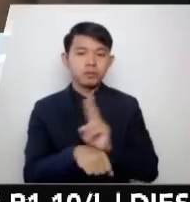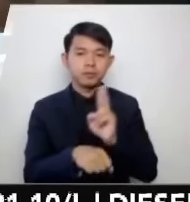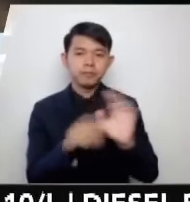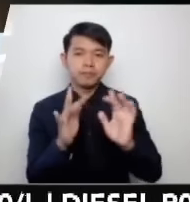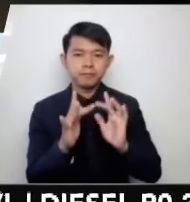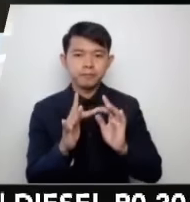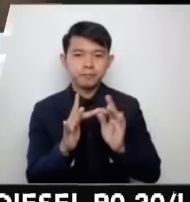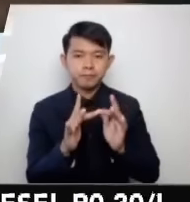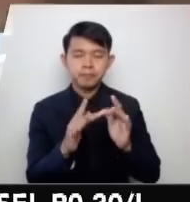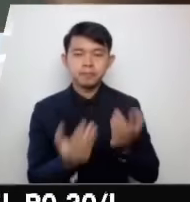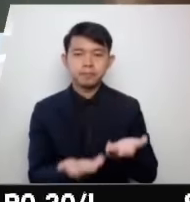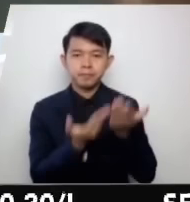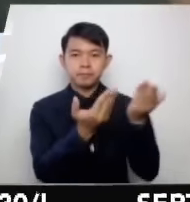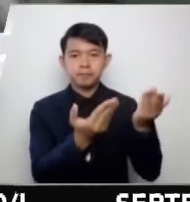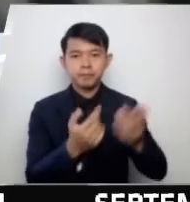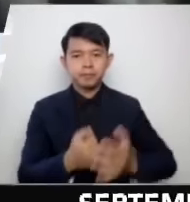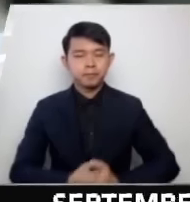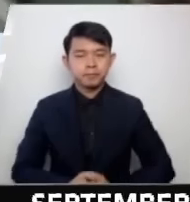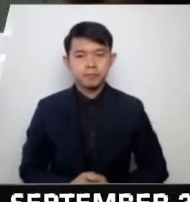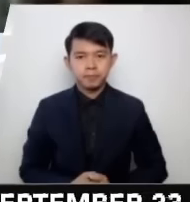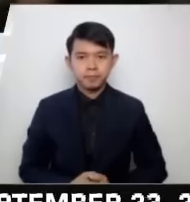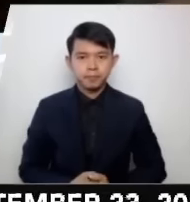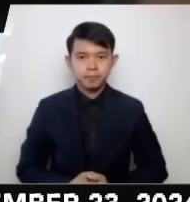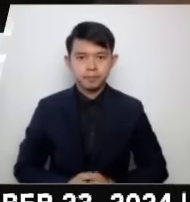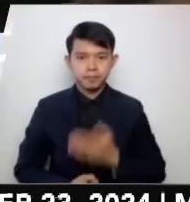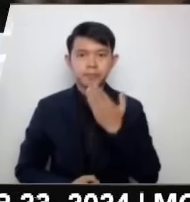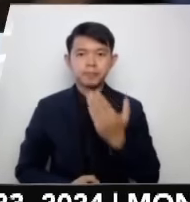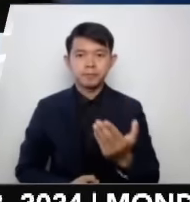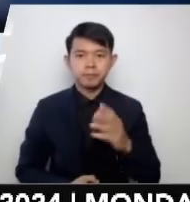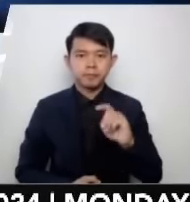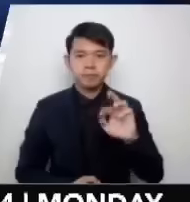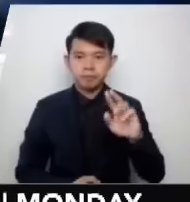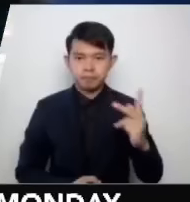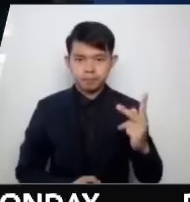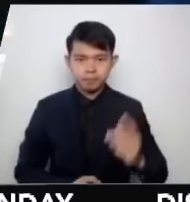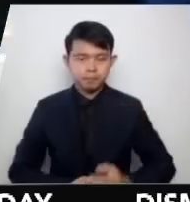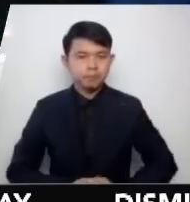Chino. Maraming salamat, Mark Makalalad ng Suba Radio DZBB.